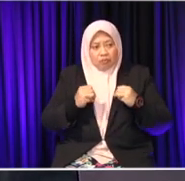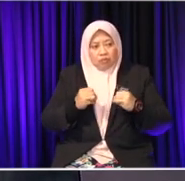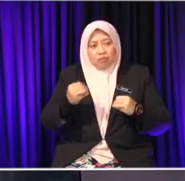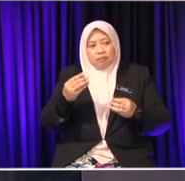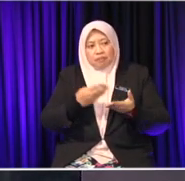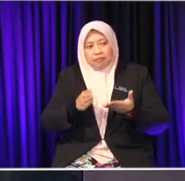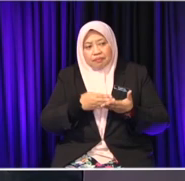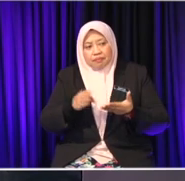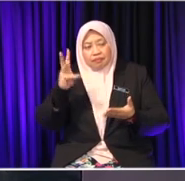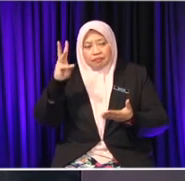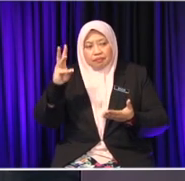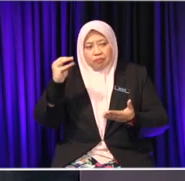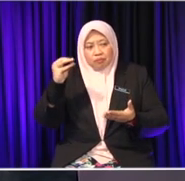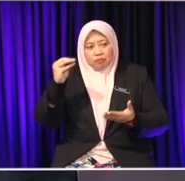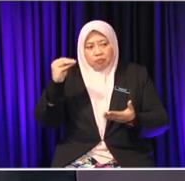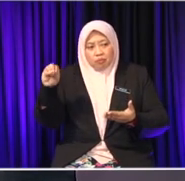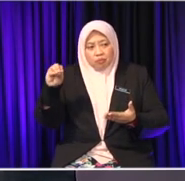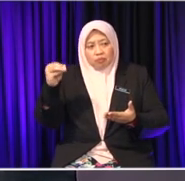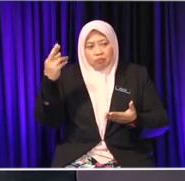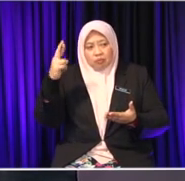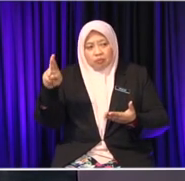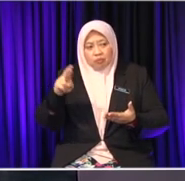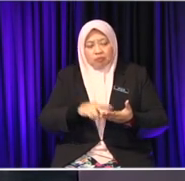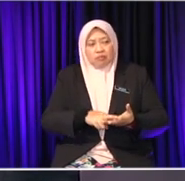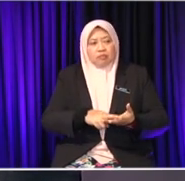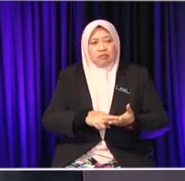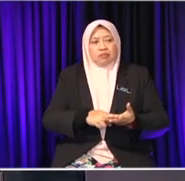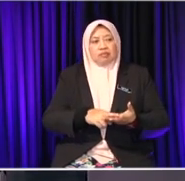tapi untuk 1000 yang pertama saja